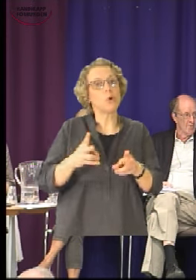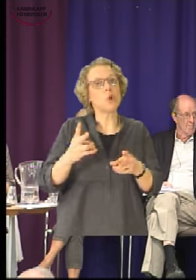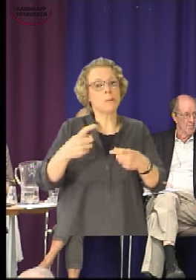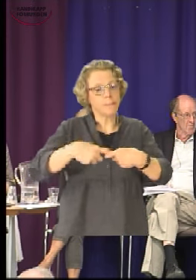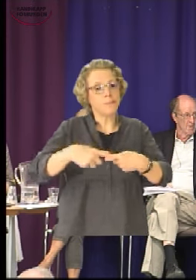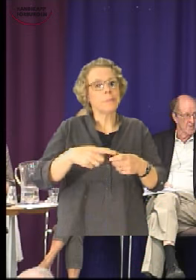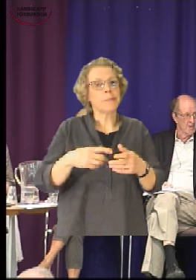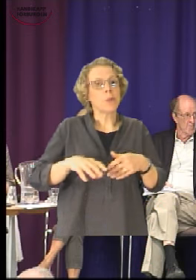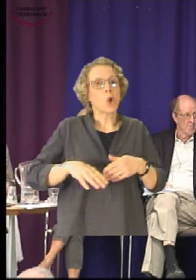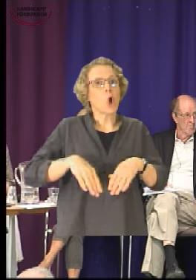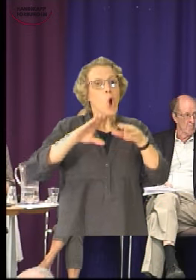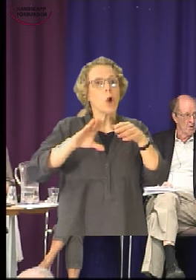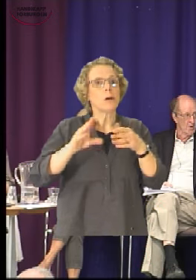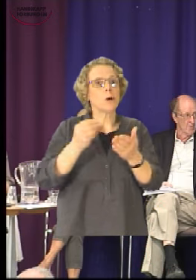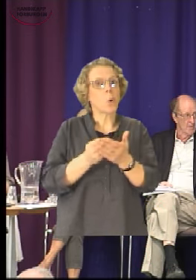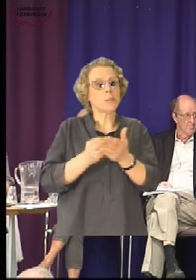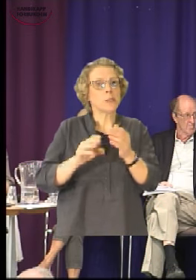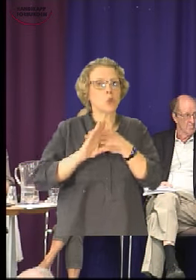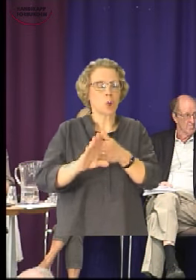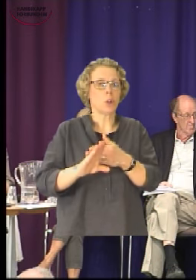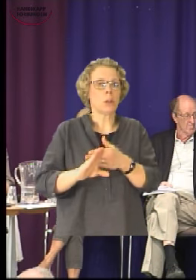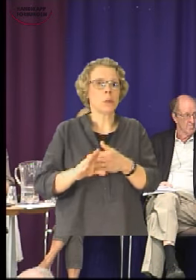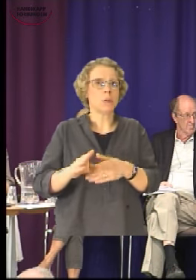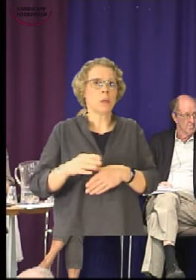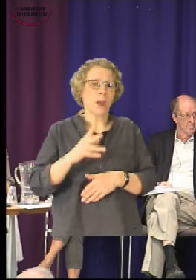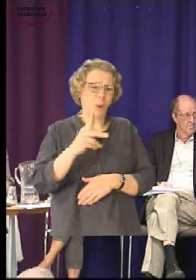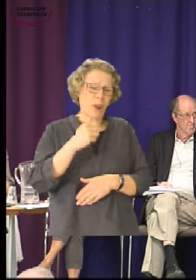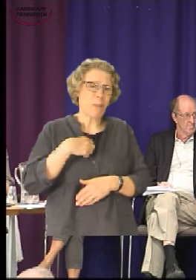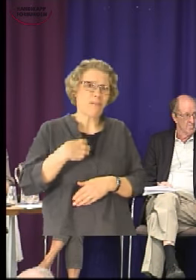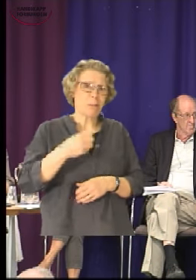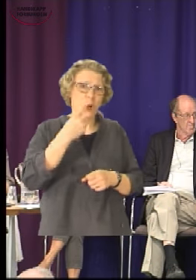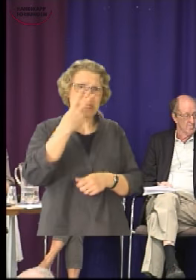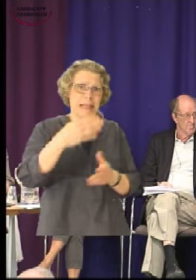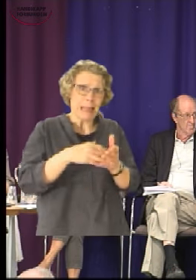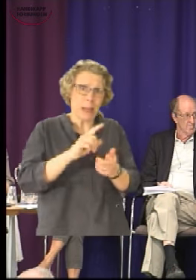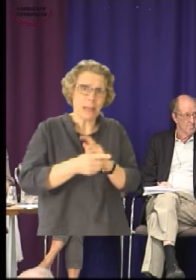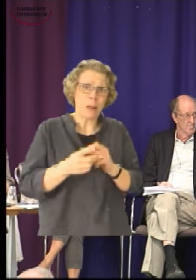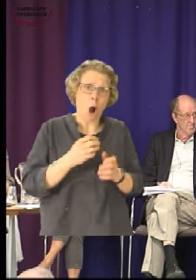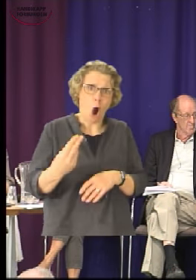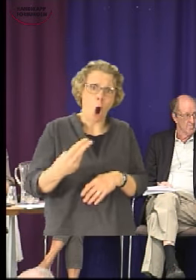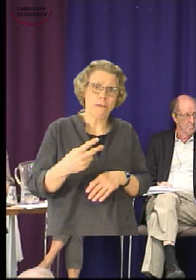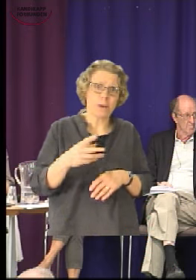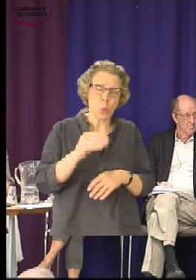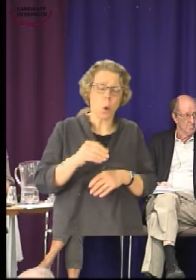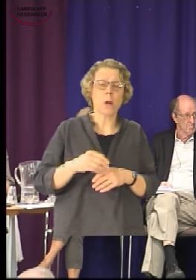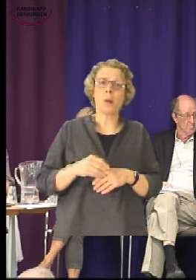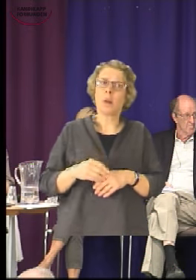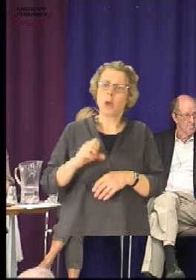jag. Och vem är det som ska se till att man får den möjligheten? Ja, då måste det ju diskuteras fram vilket